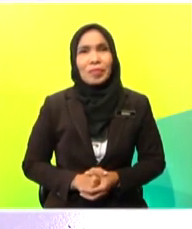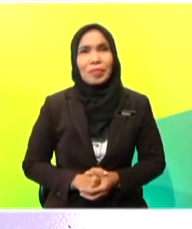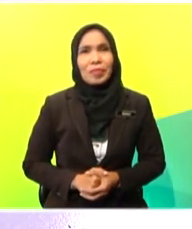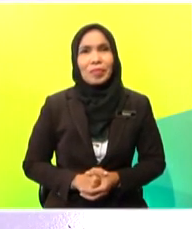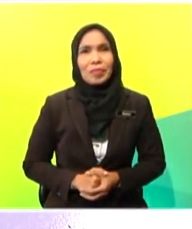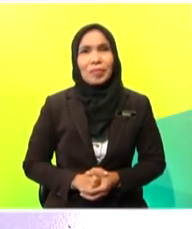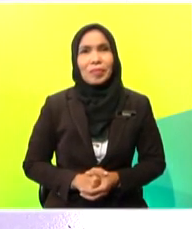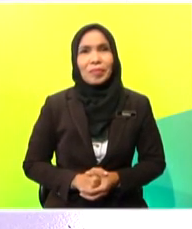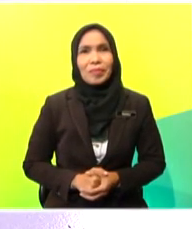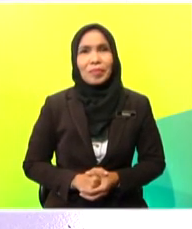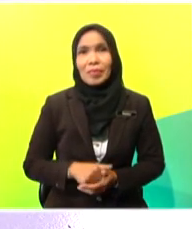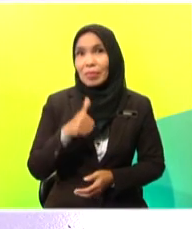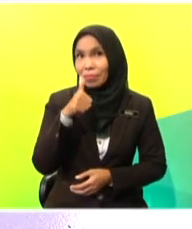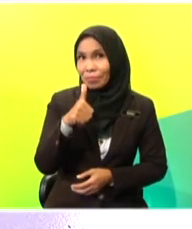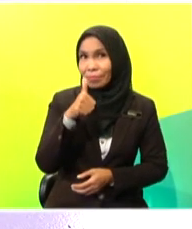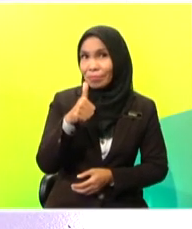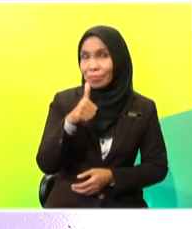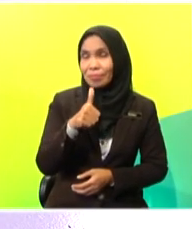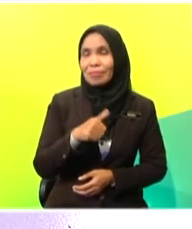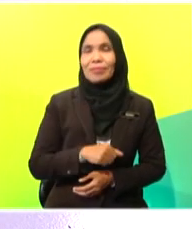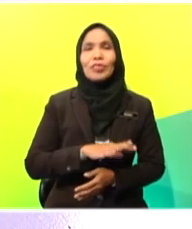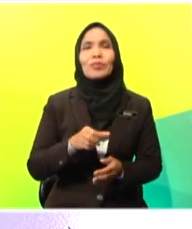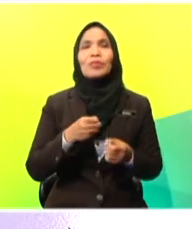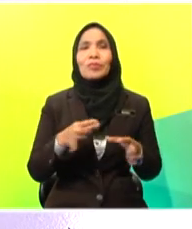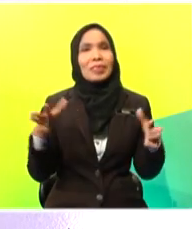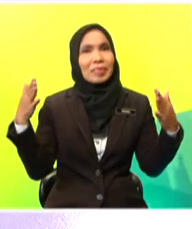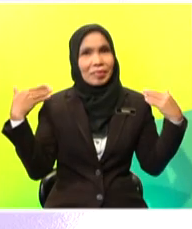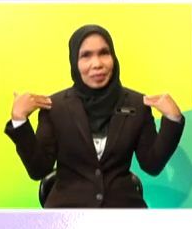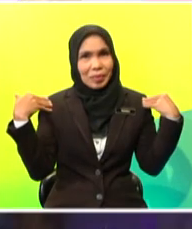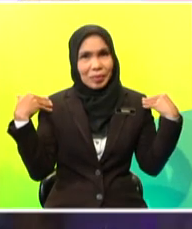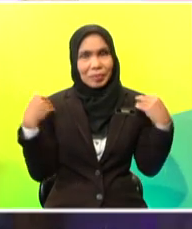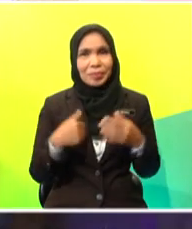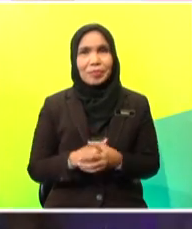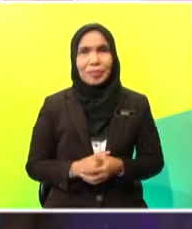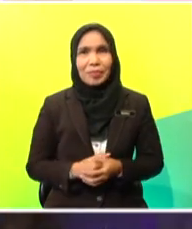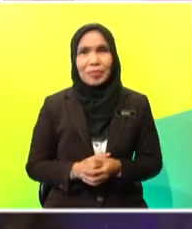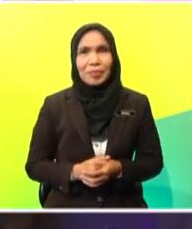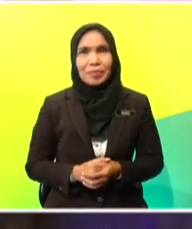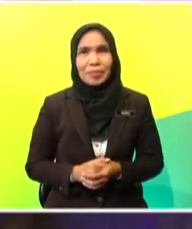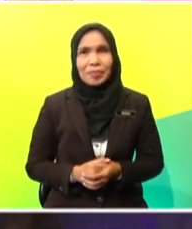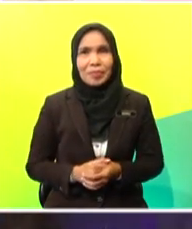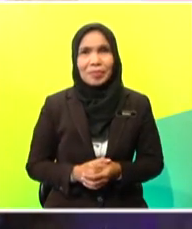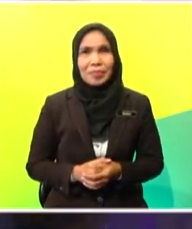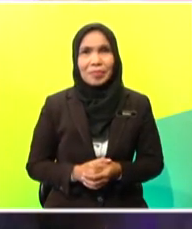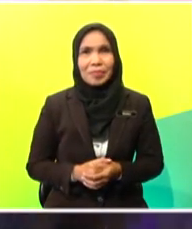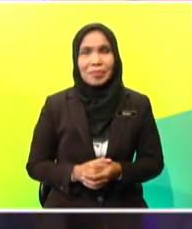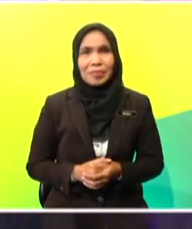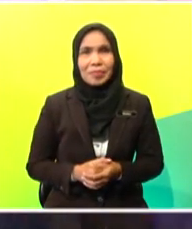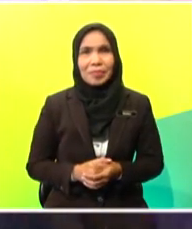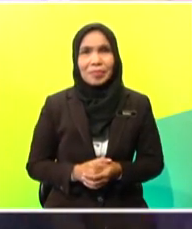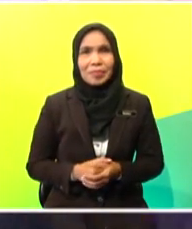wow oke bagus semudah Ajeng Oke karenanya sih lagi rezekimu